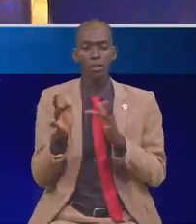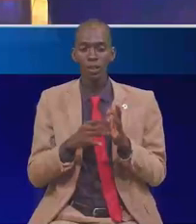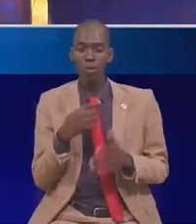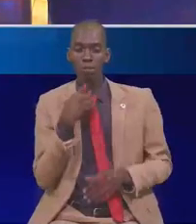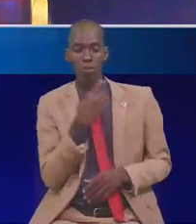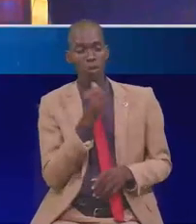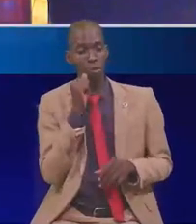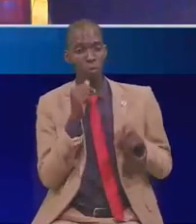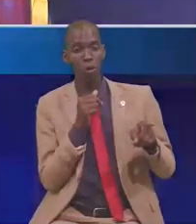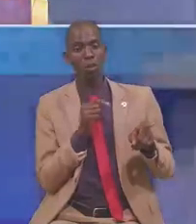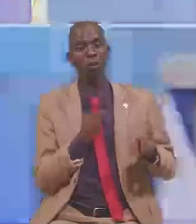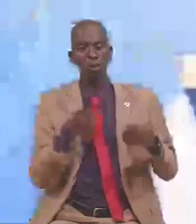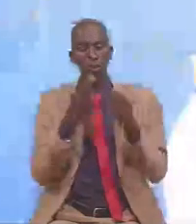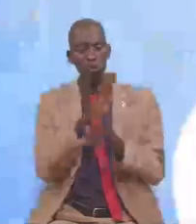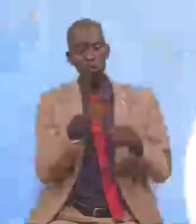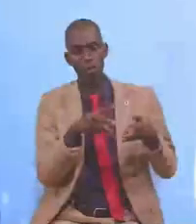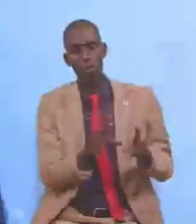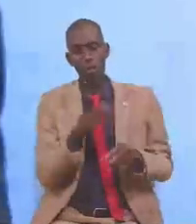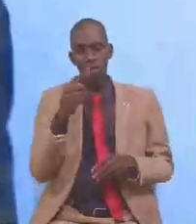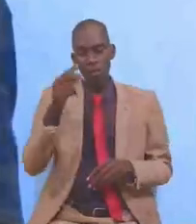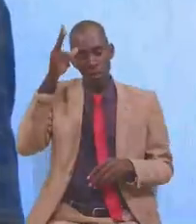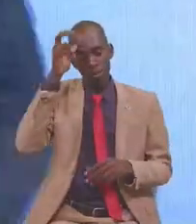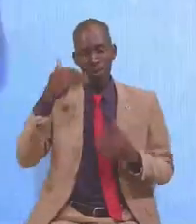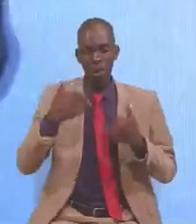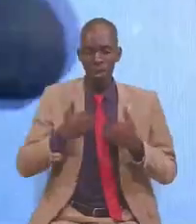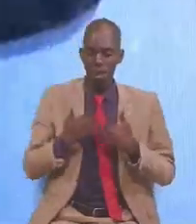sorti. Jésus lui a dit, va,